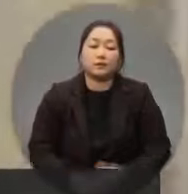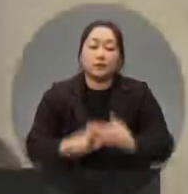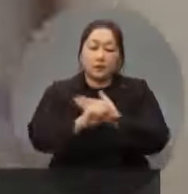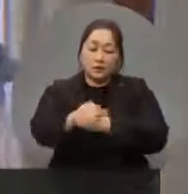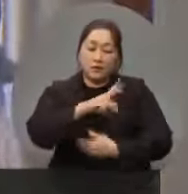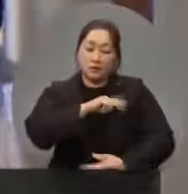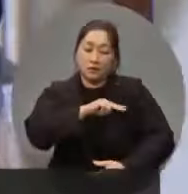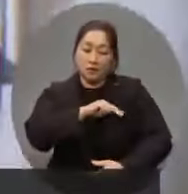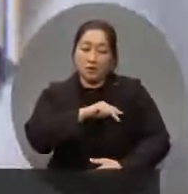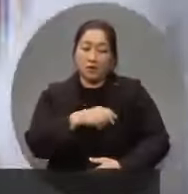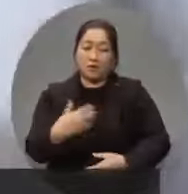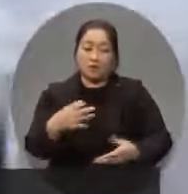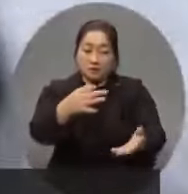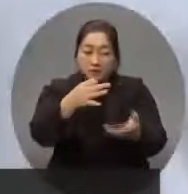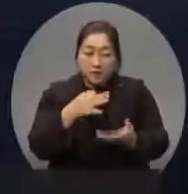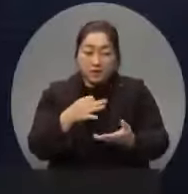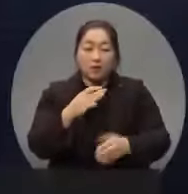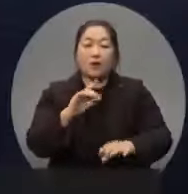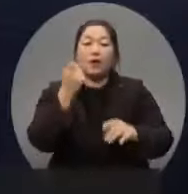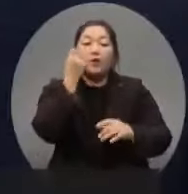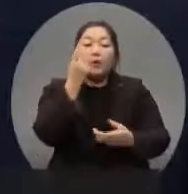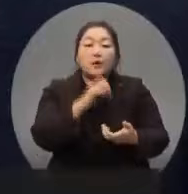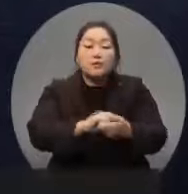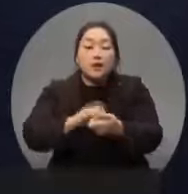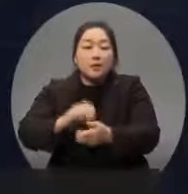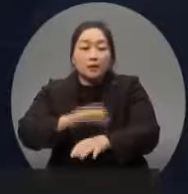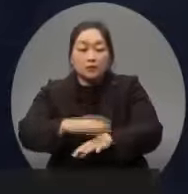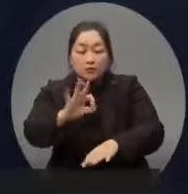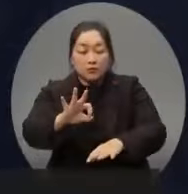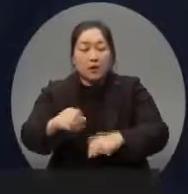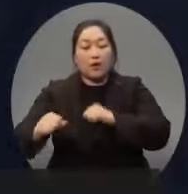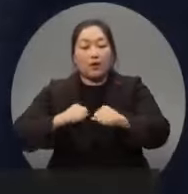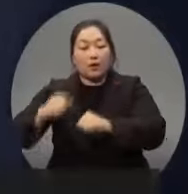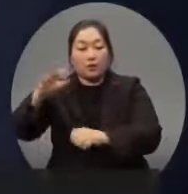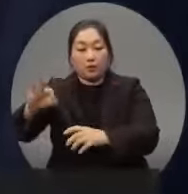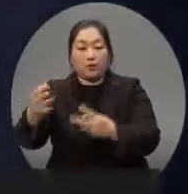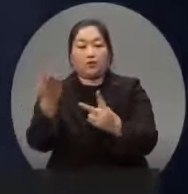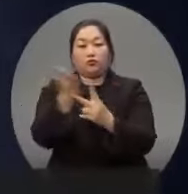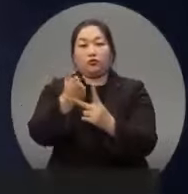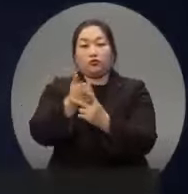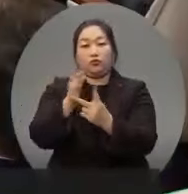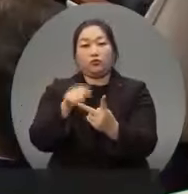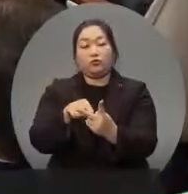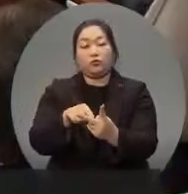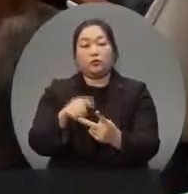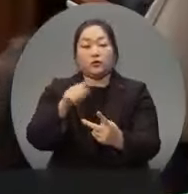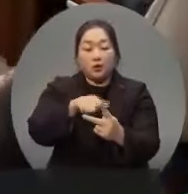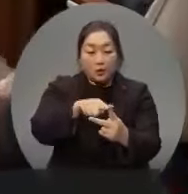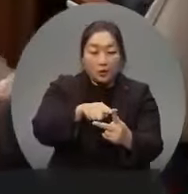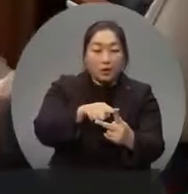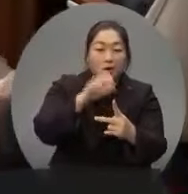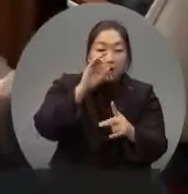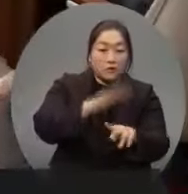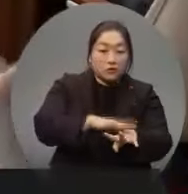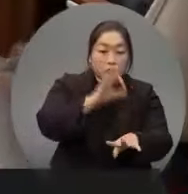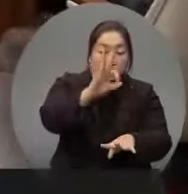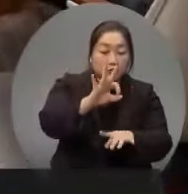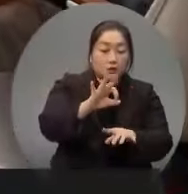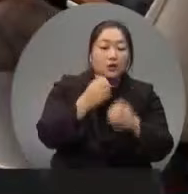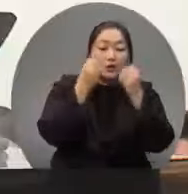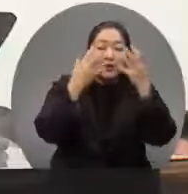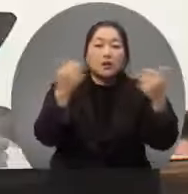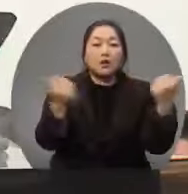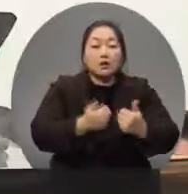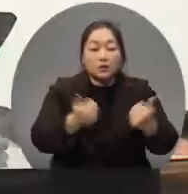지방의원이 받는 의정비는 월정 수당과 의정 활동비로 구성됩니다. 이 중 월정 수당은 새 의회가